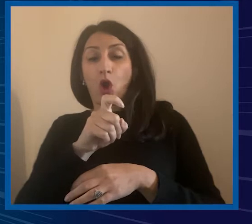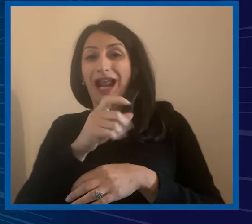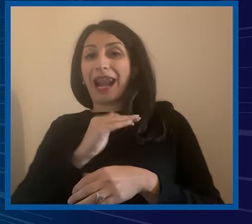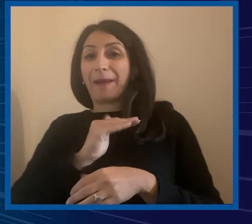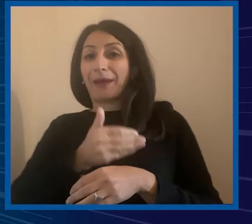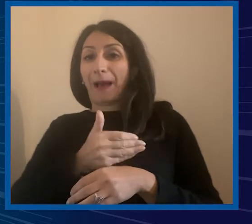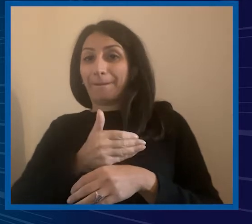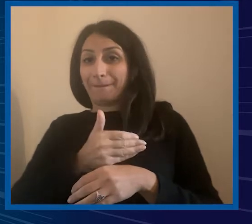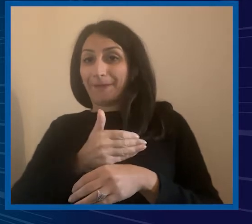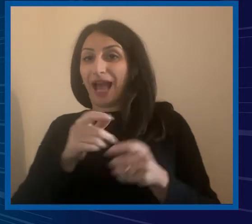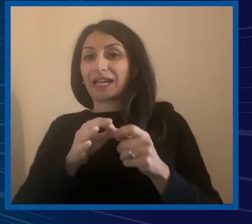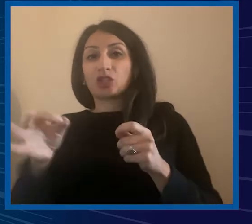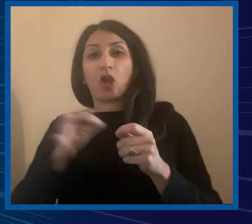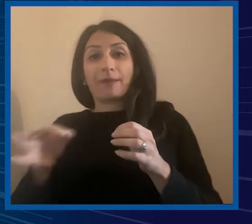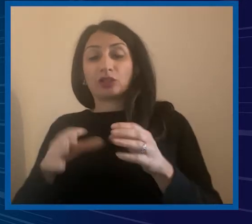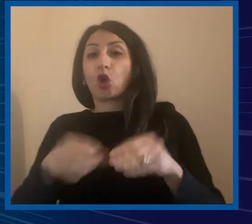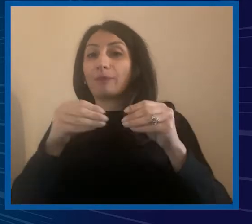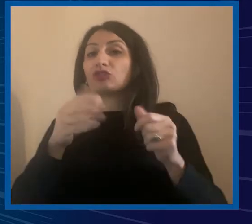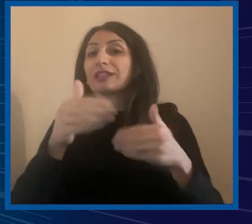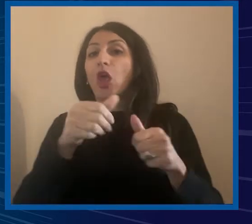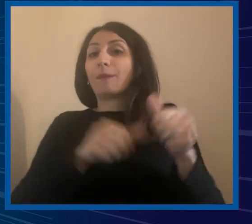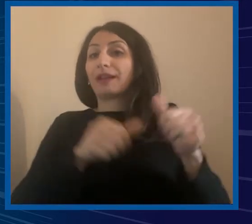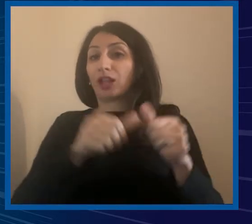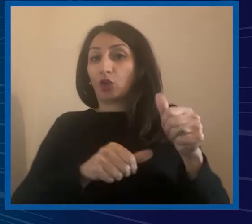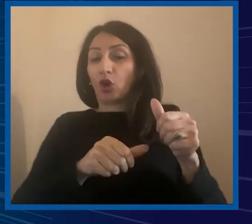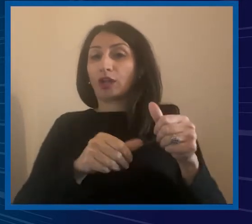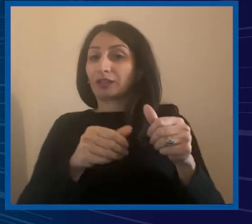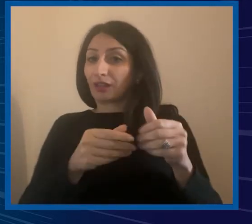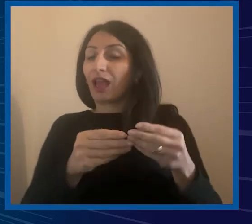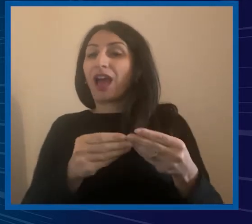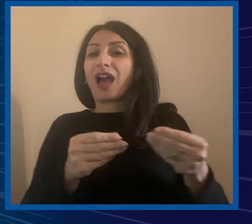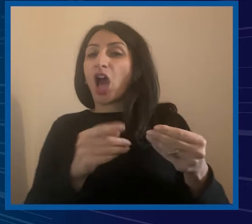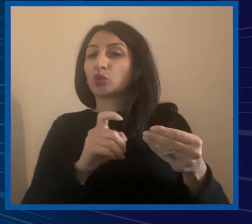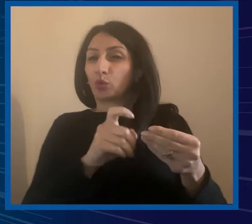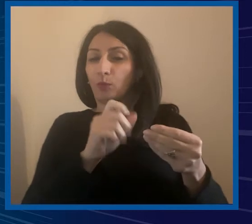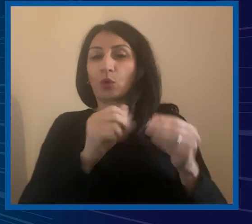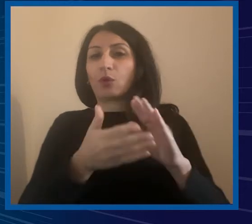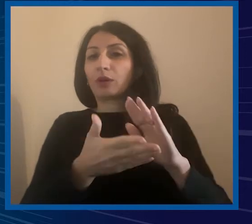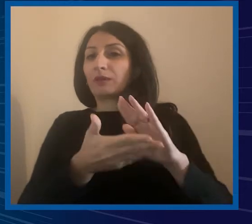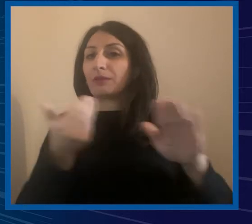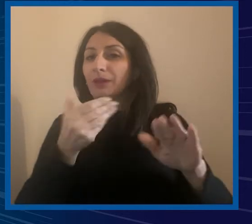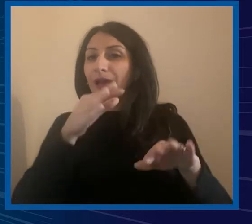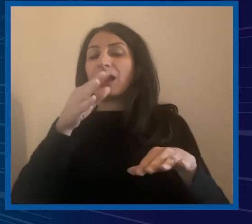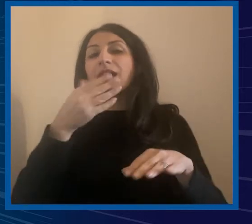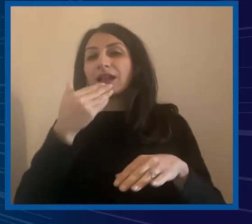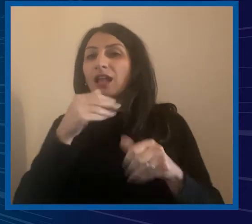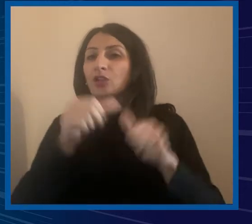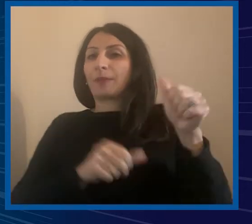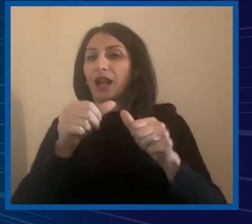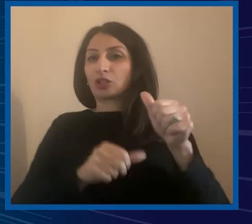mammarie inizia in sala operatoria, dove la massa tumorale viene asportata dalle pazienti tramite operazione